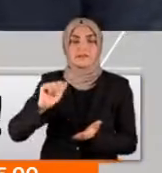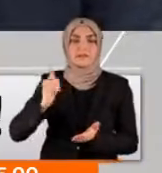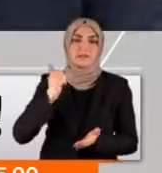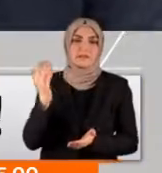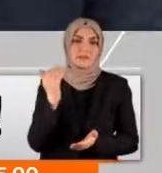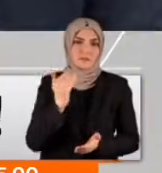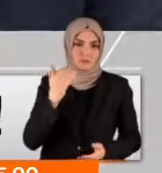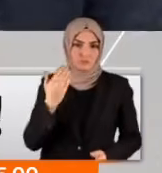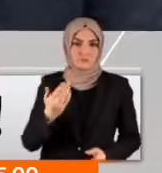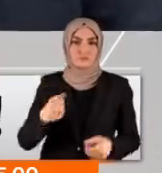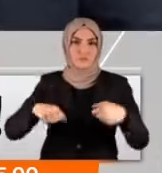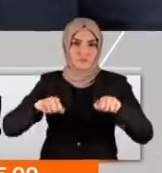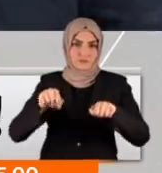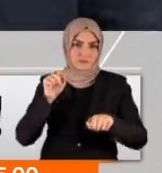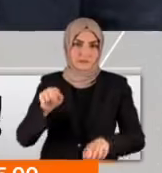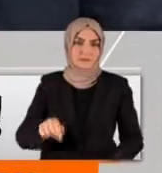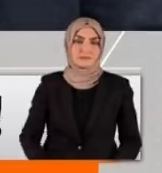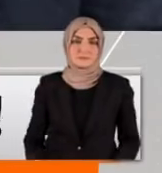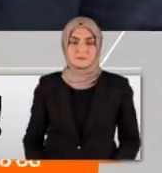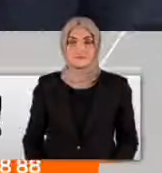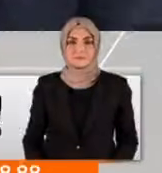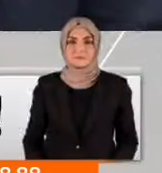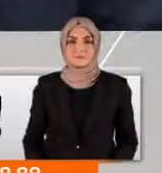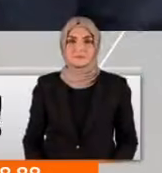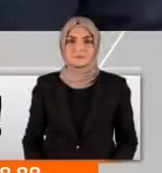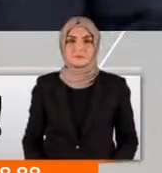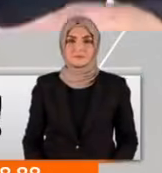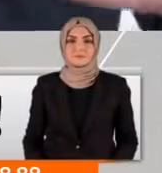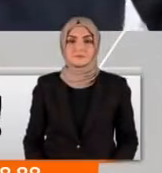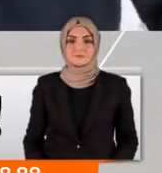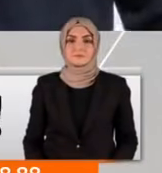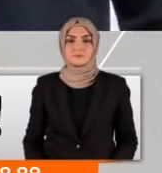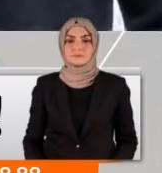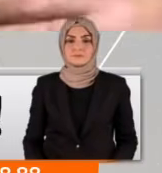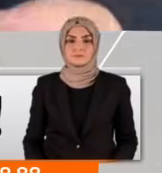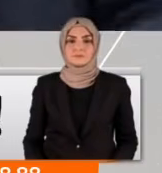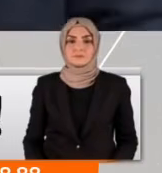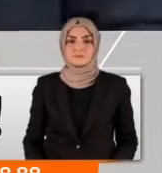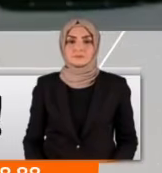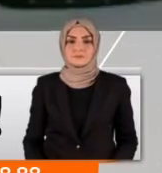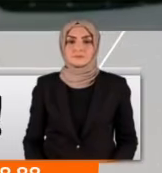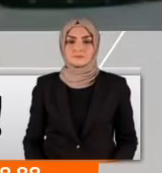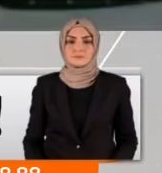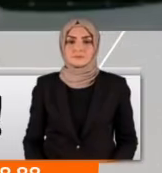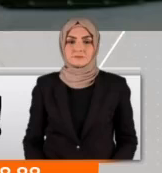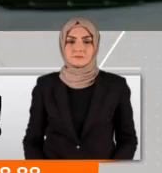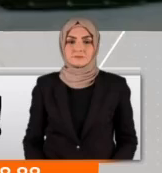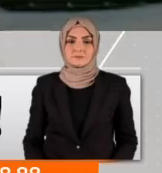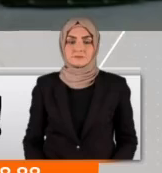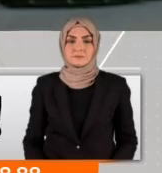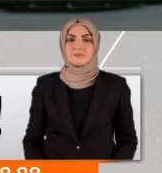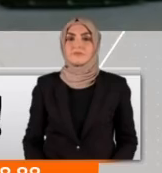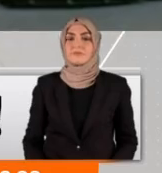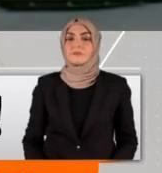motosiklet taşlara kedinin fark bu motosikleti de keşif yapıyordu benlerde geçiyorum ne zaman geçeceksin çok fazla